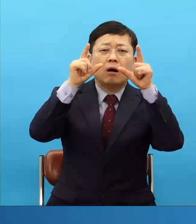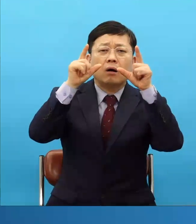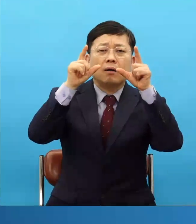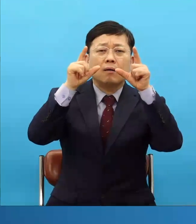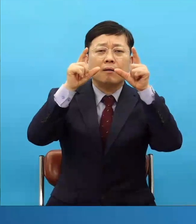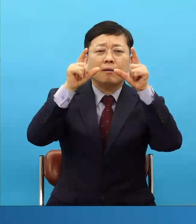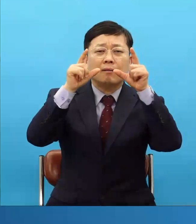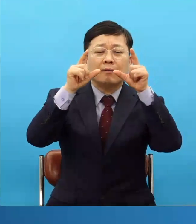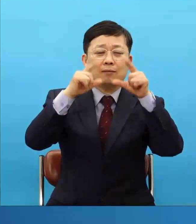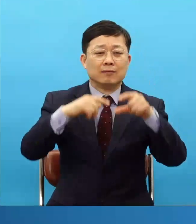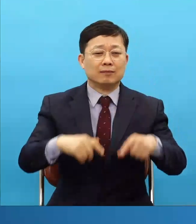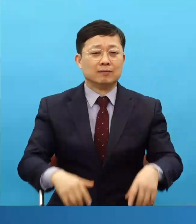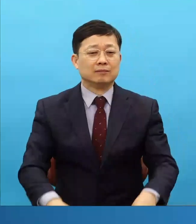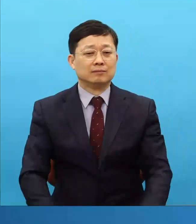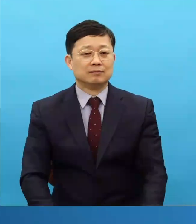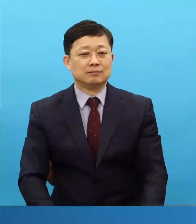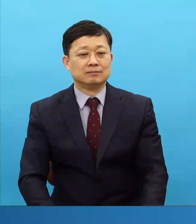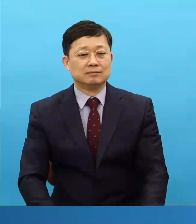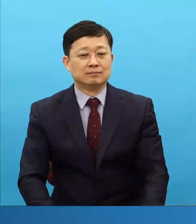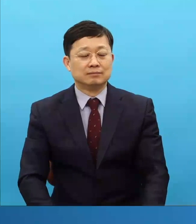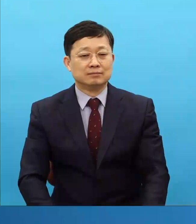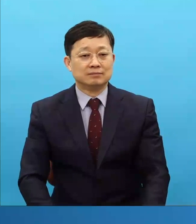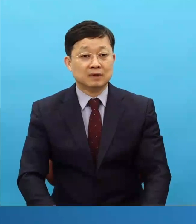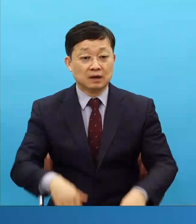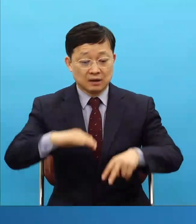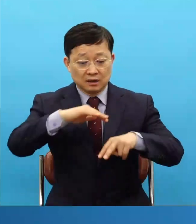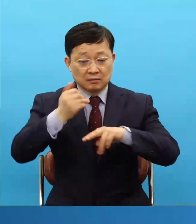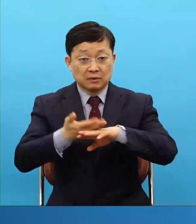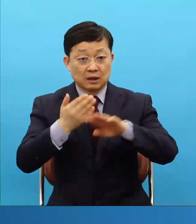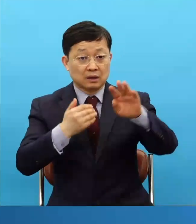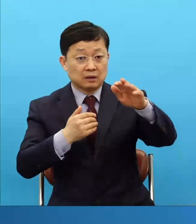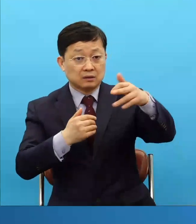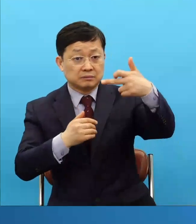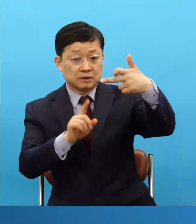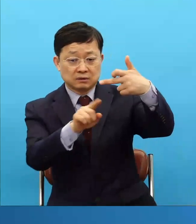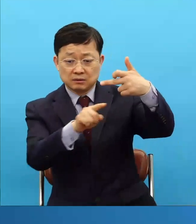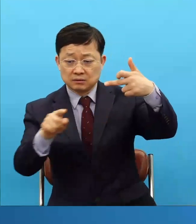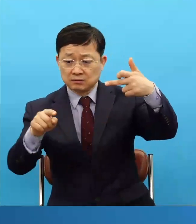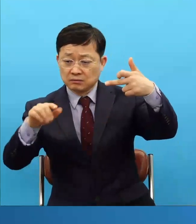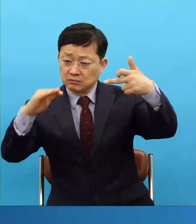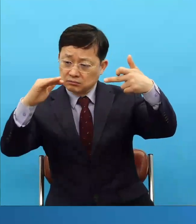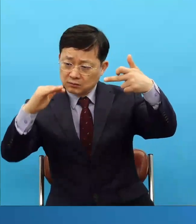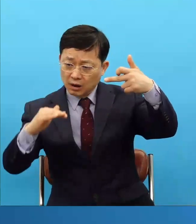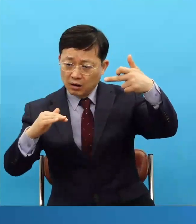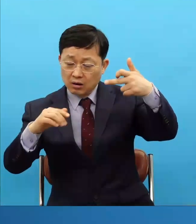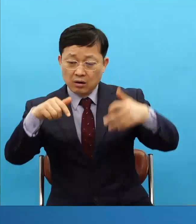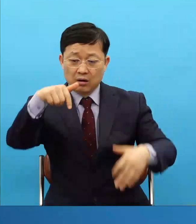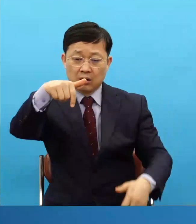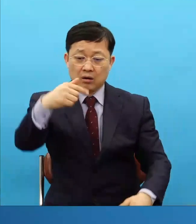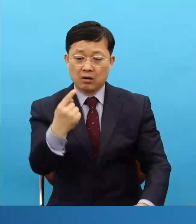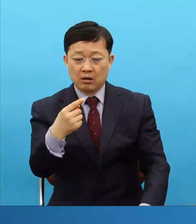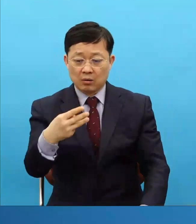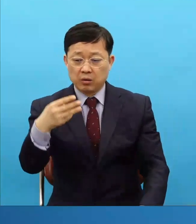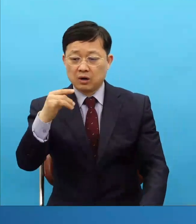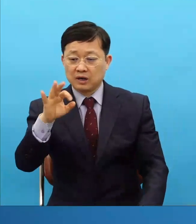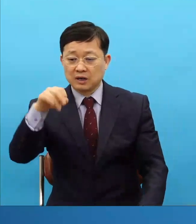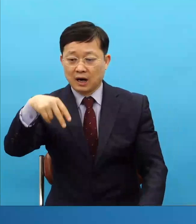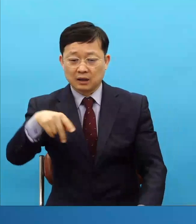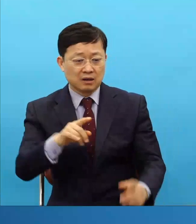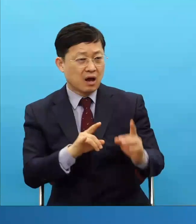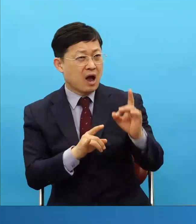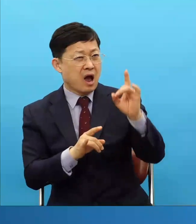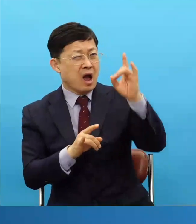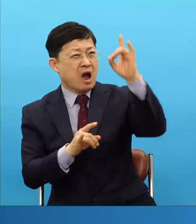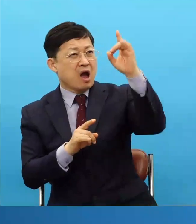How far do we take this? 그랬더니 골리앗을 이기는 역사를. And then the works arose where he overcame 여기에 Goliath. 키가